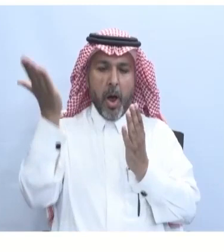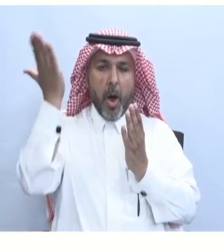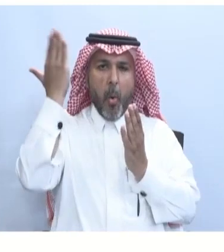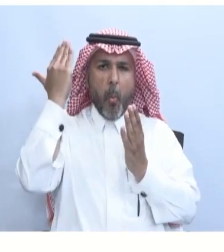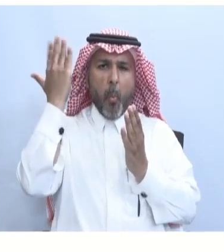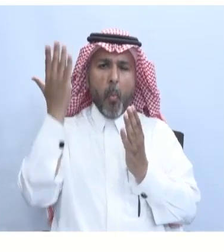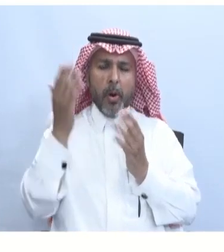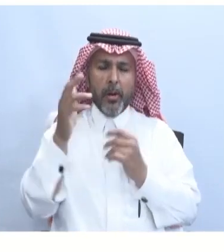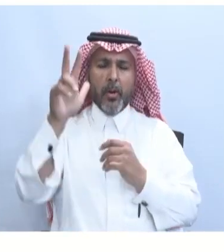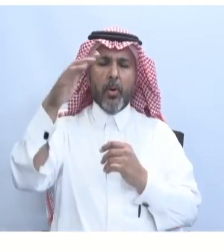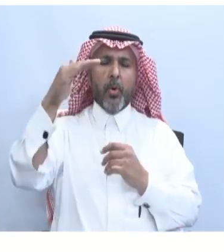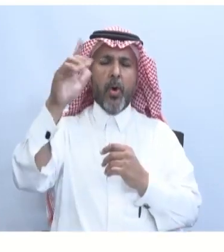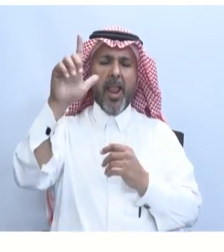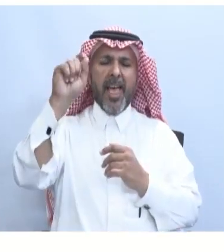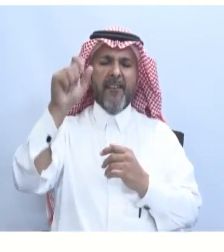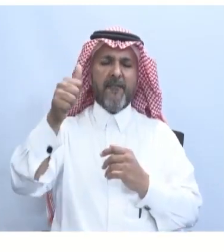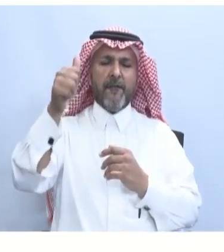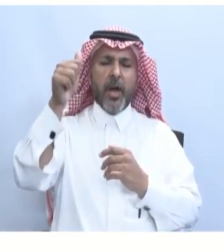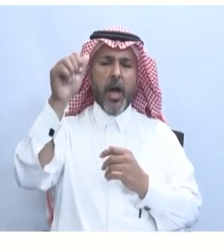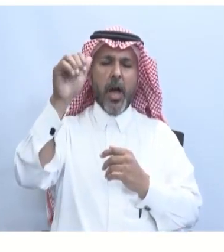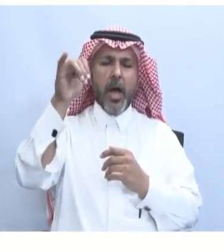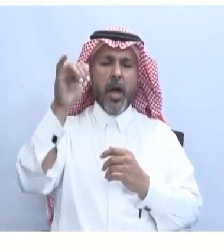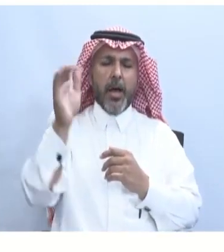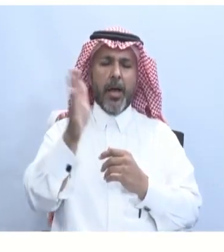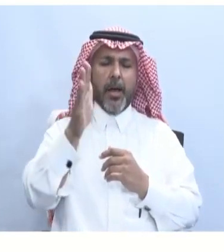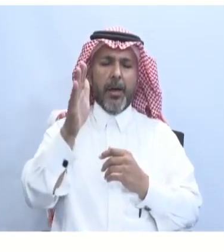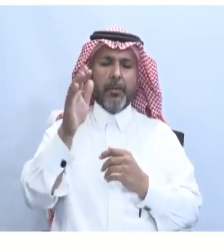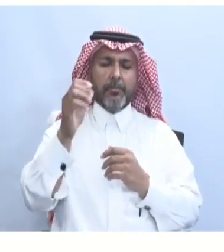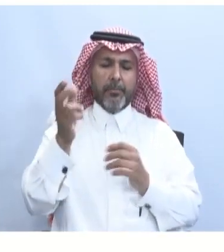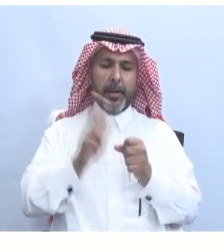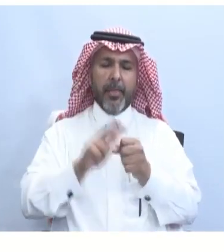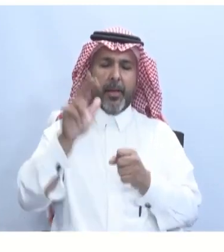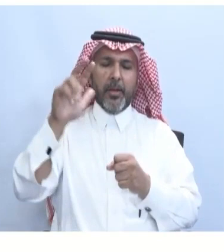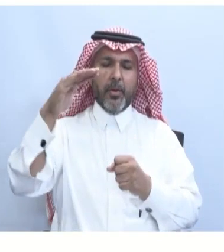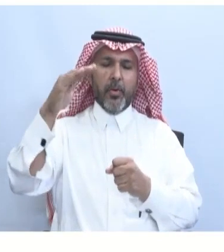العباسيه من ابرز خلفاء الدوله العباسيه احسنتم